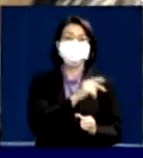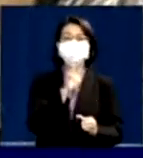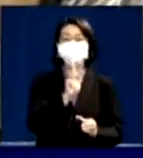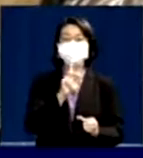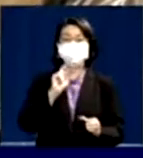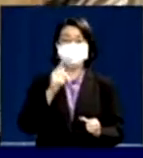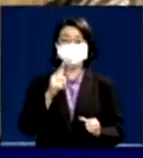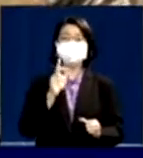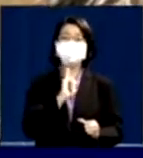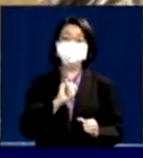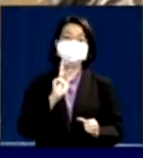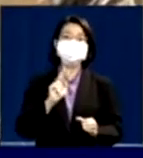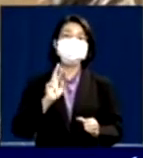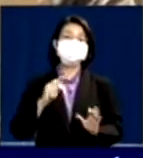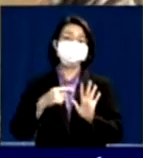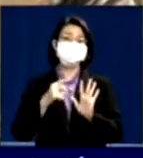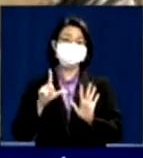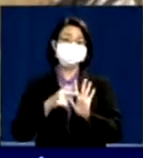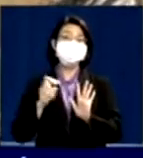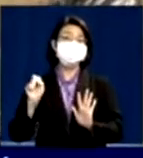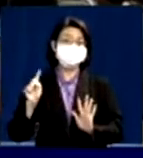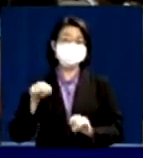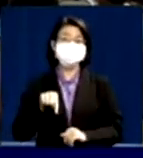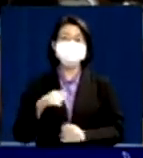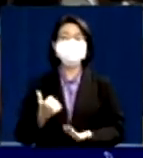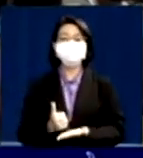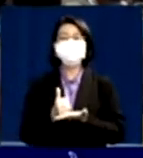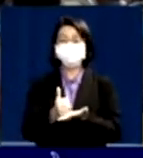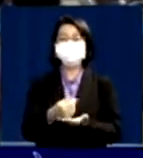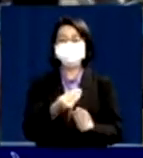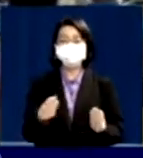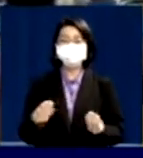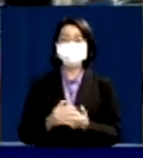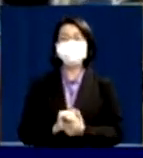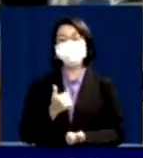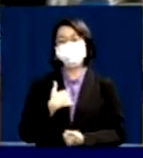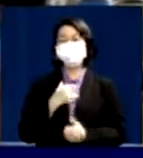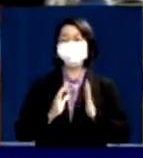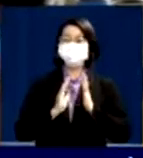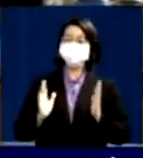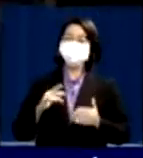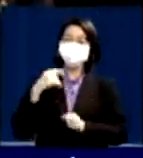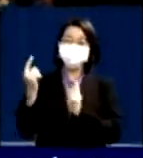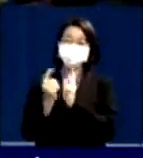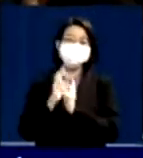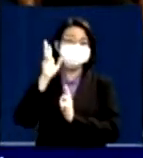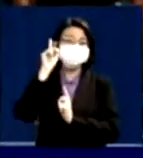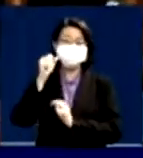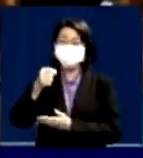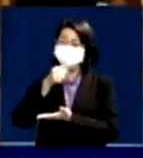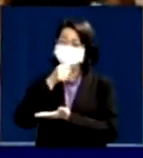ายแพทย์ปองพลวรปณิครับนายแพทย์สาธารณสุขจังหวัดสุโขทัยก็ได้กล่าวกับทีมข่าวนะครับว่าผู้ที่ลงทะ